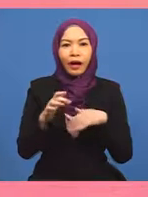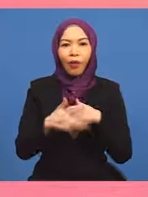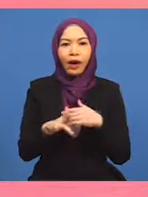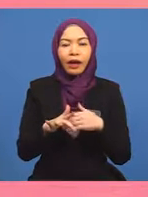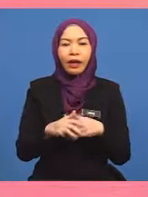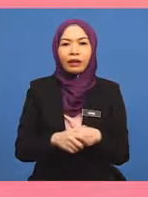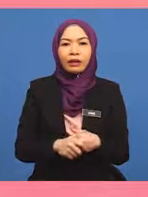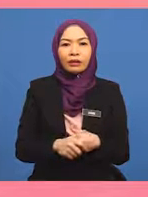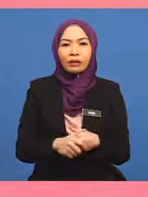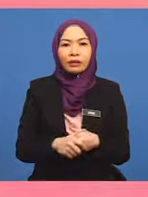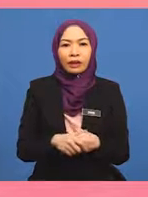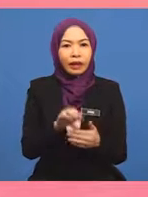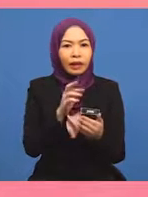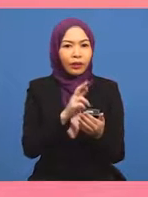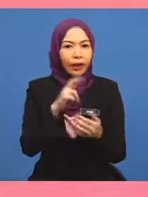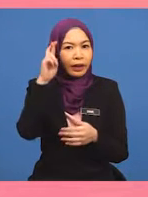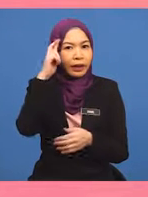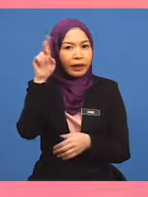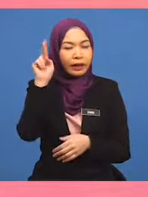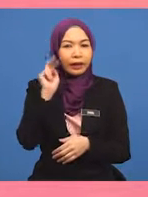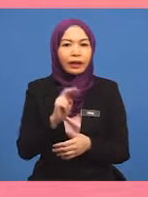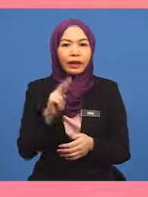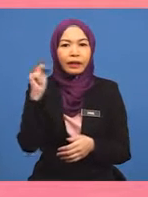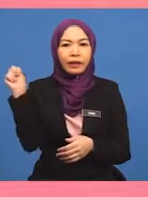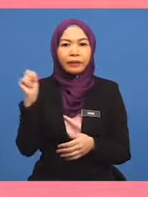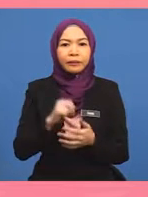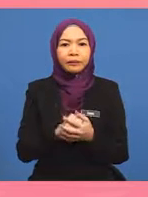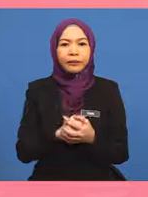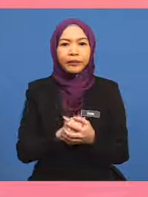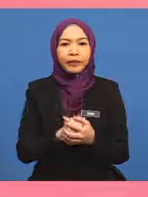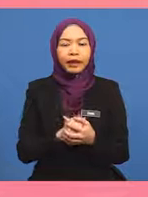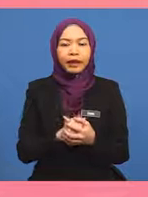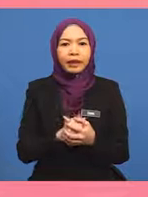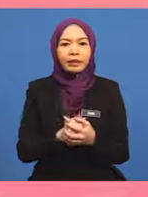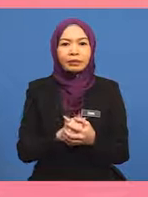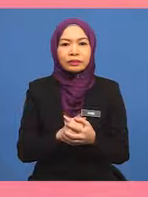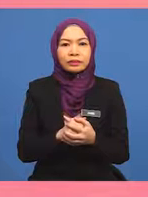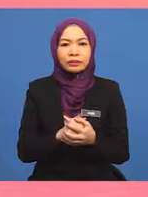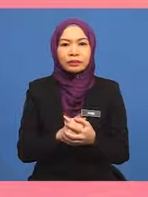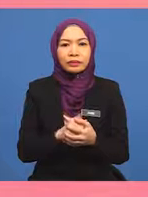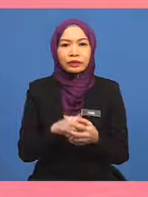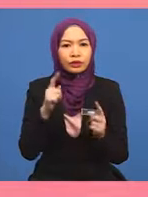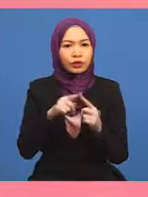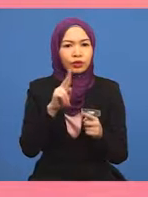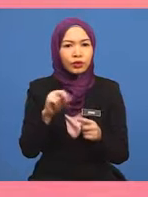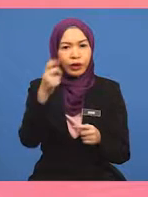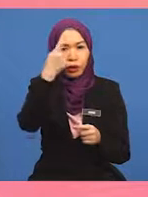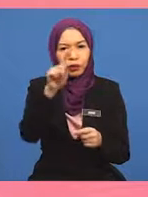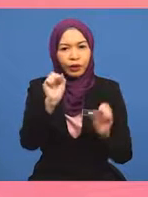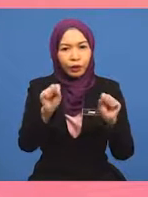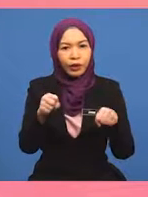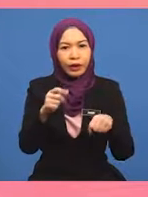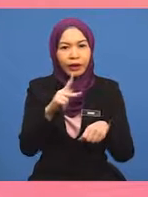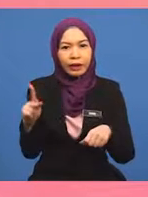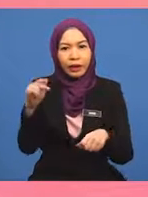Manakala, elemen reka bentuk membolehkan idea yang hendak disampaikan oleh pereka